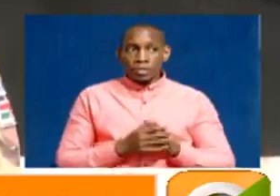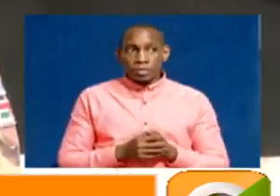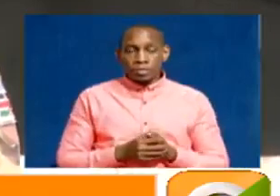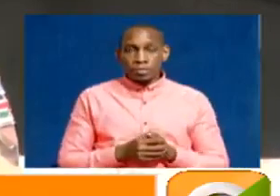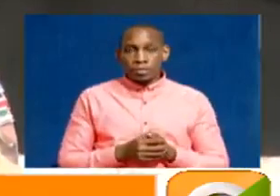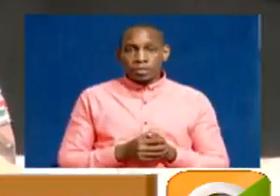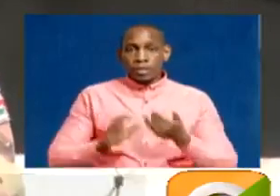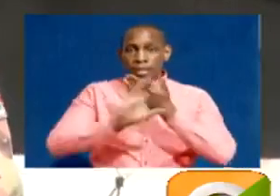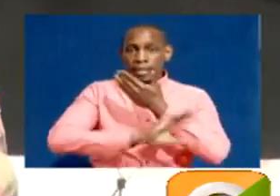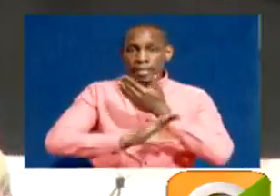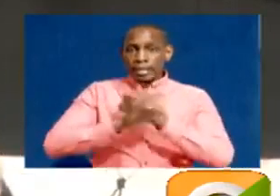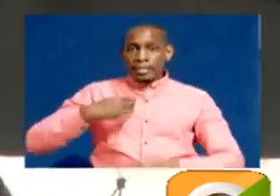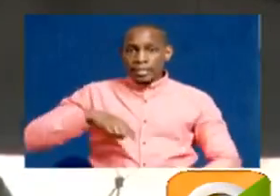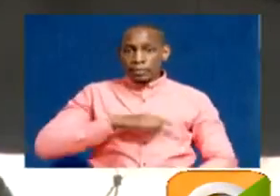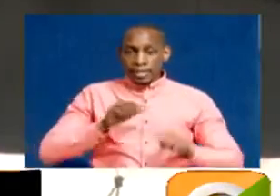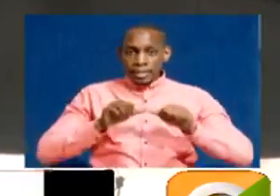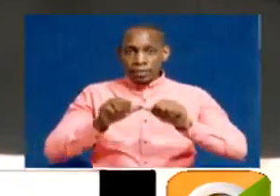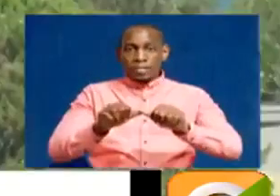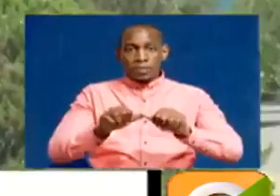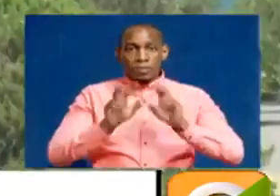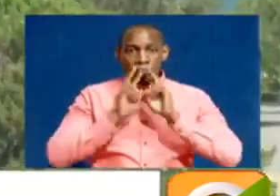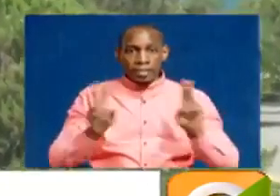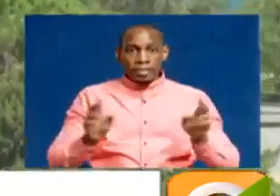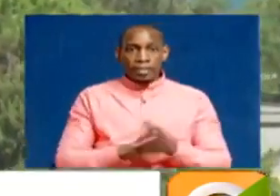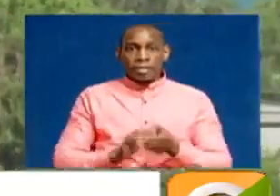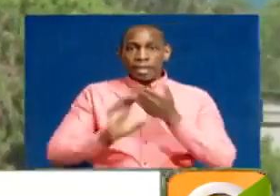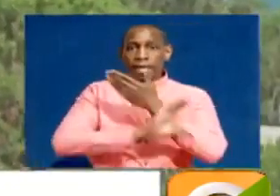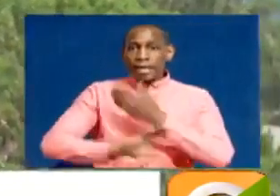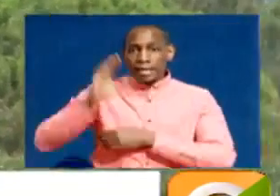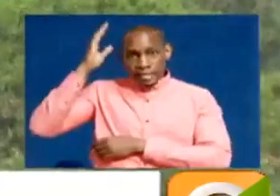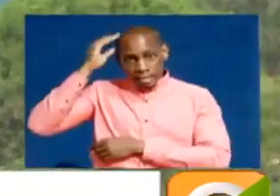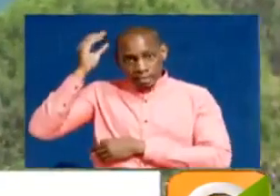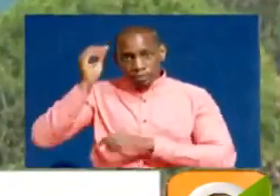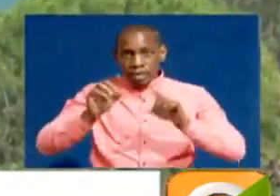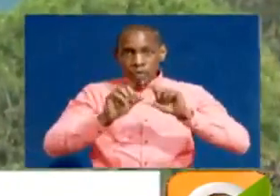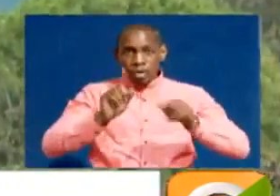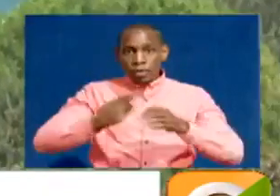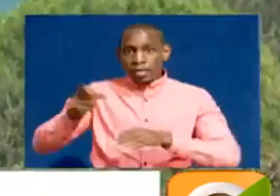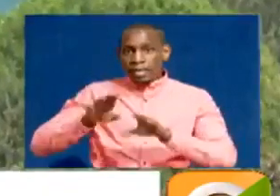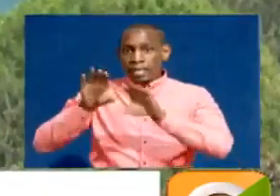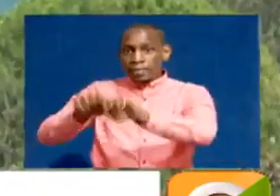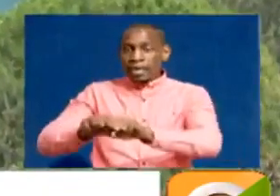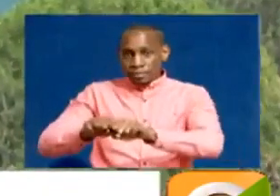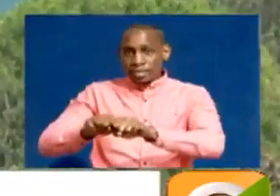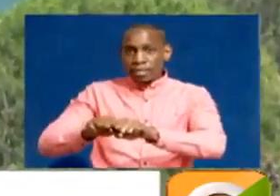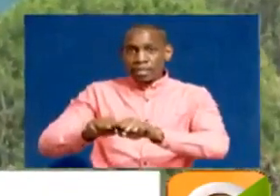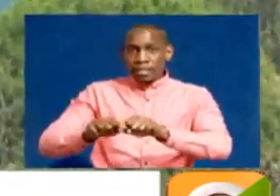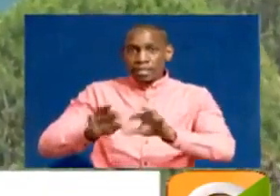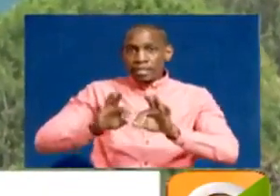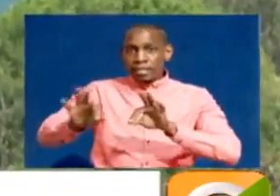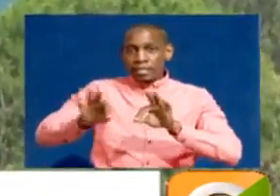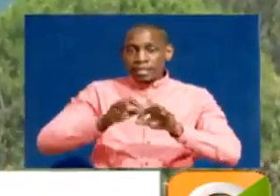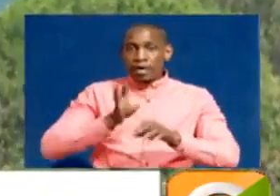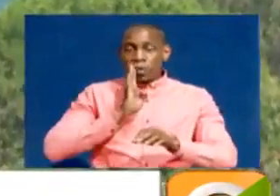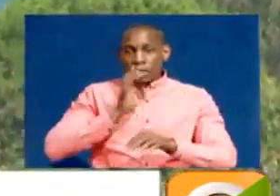kwamba nchi yetu inabaki vilivyo. Taifa la Somalia limedai Kenya imenyakua kimabavu eneo